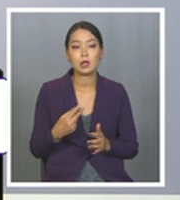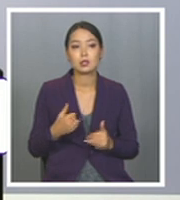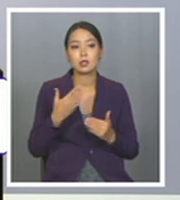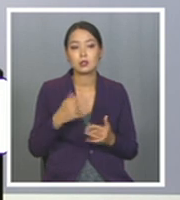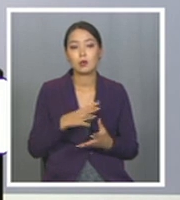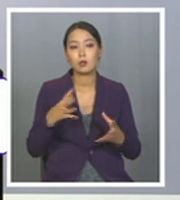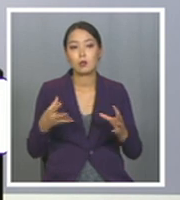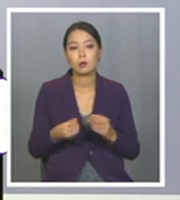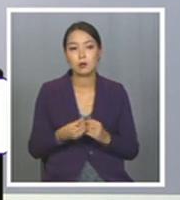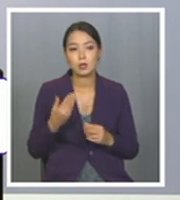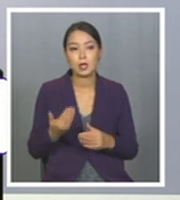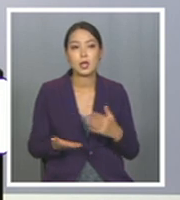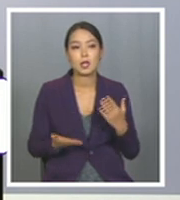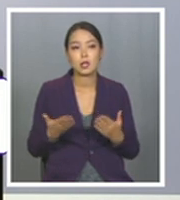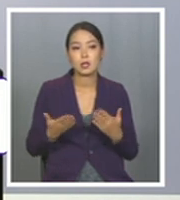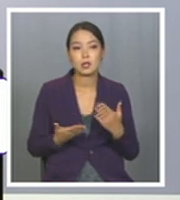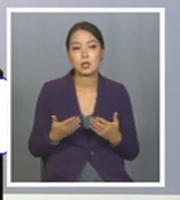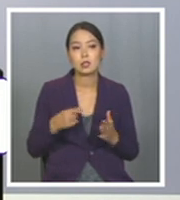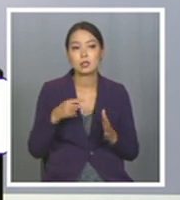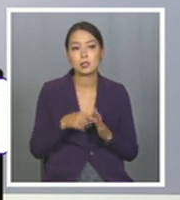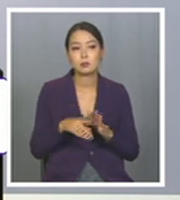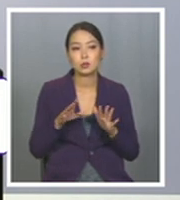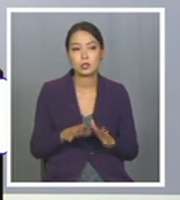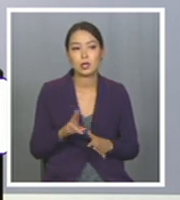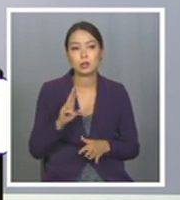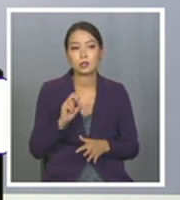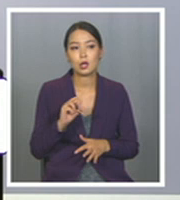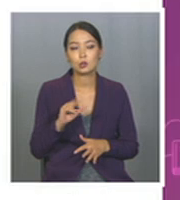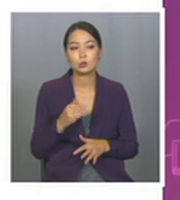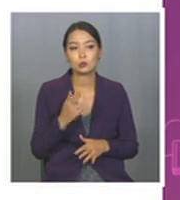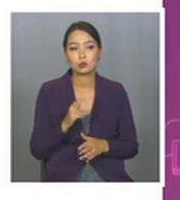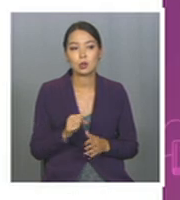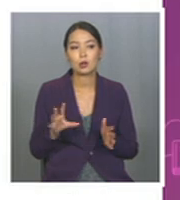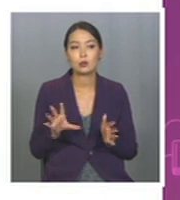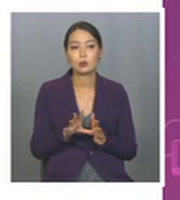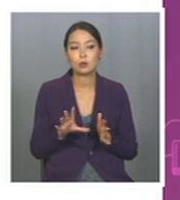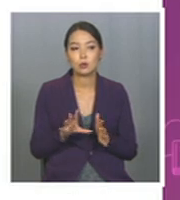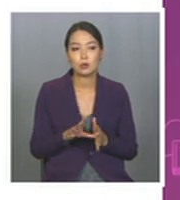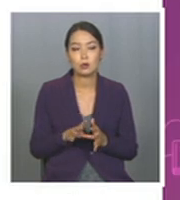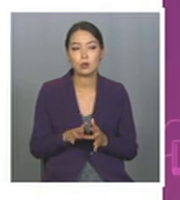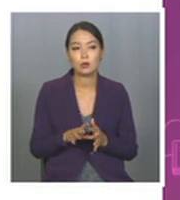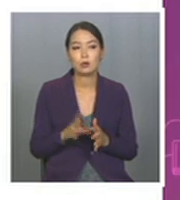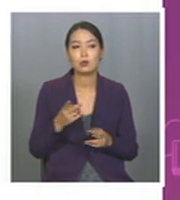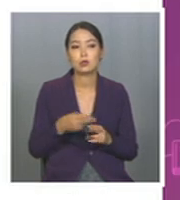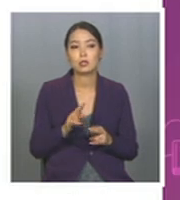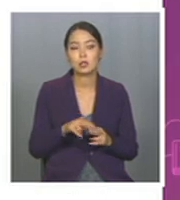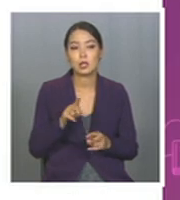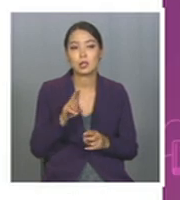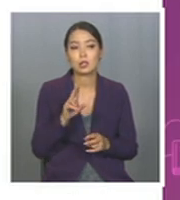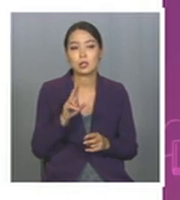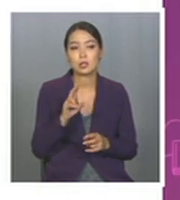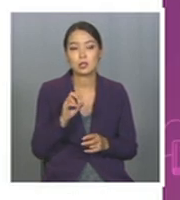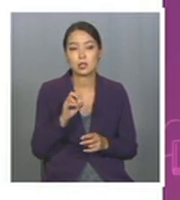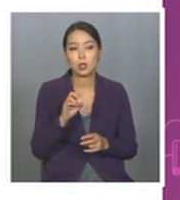сонда егер тізбекке катушка жалғанатын болса, онда кернеудің